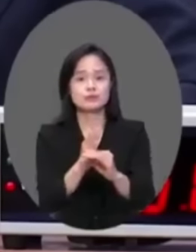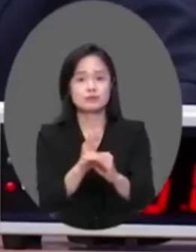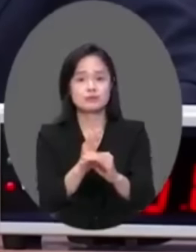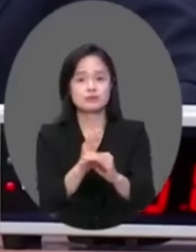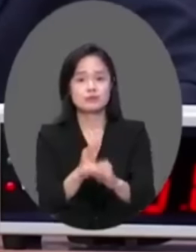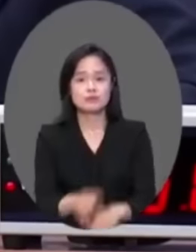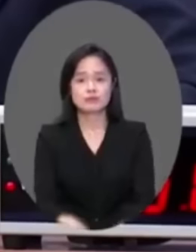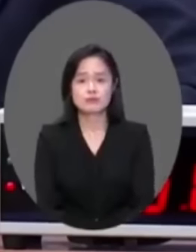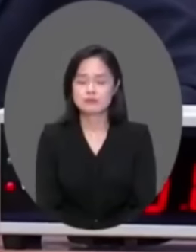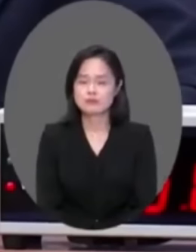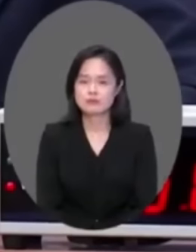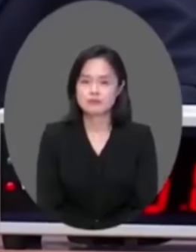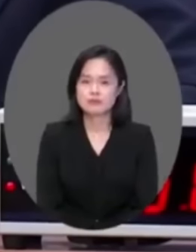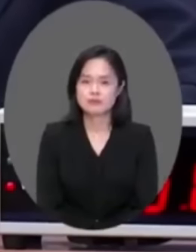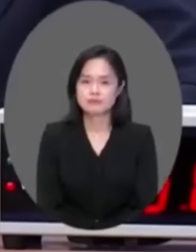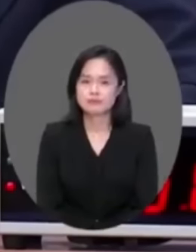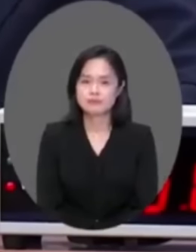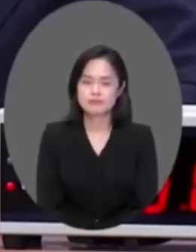계신다니